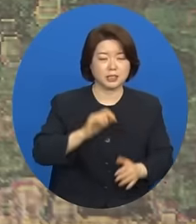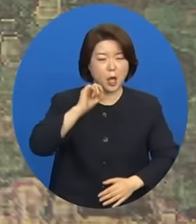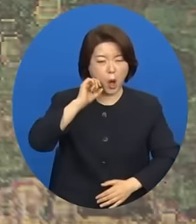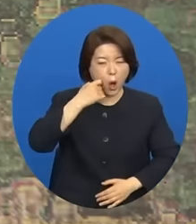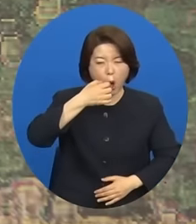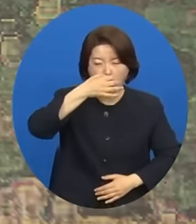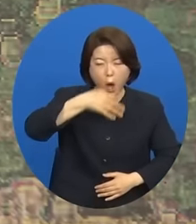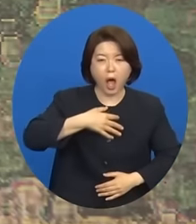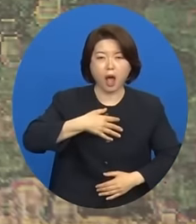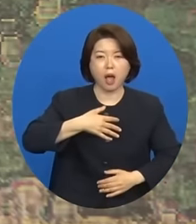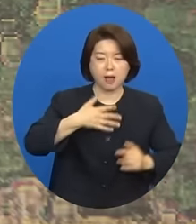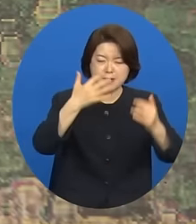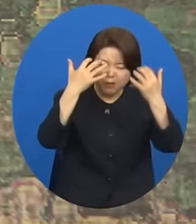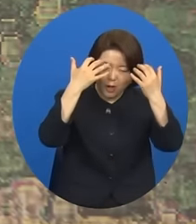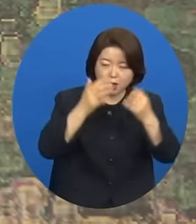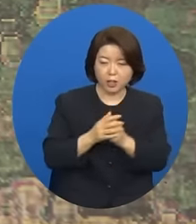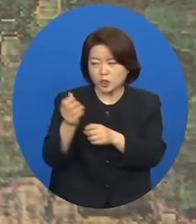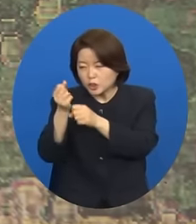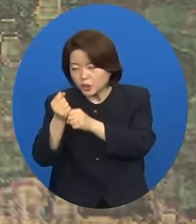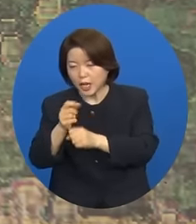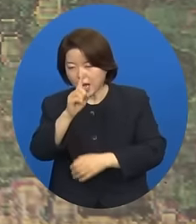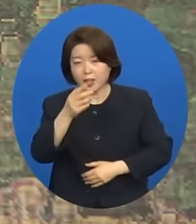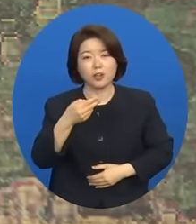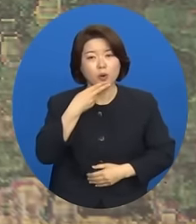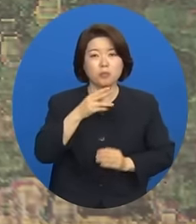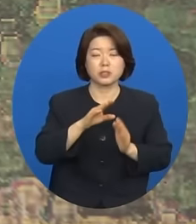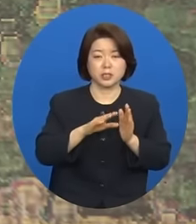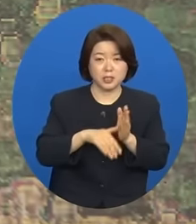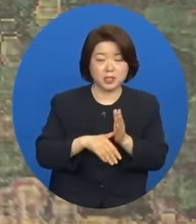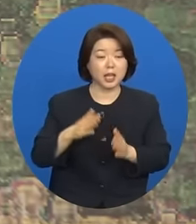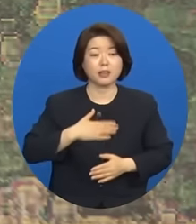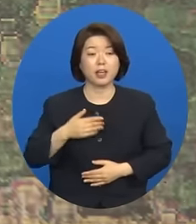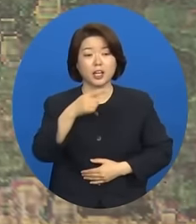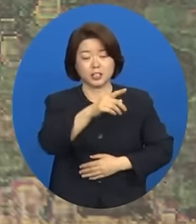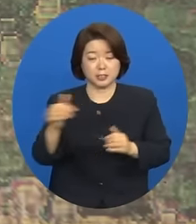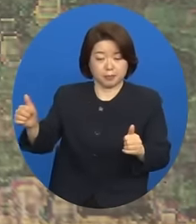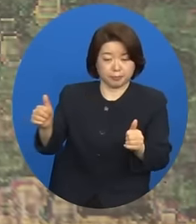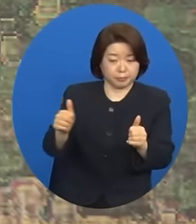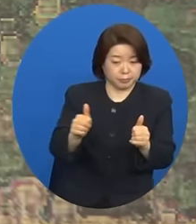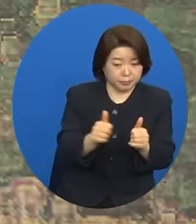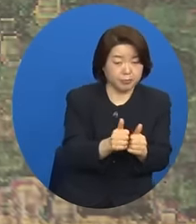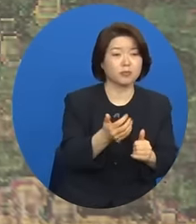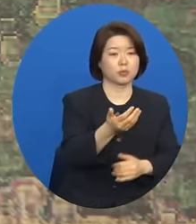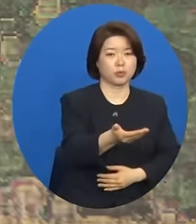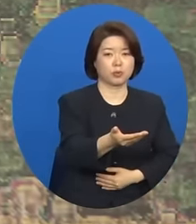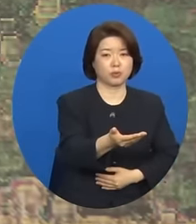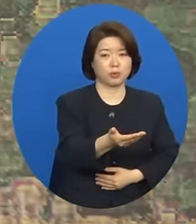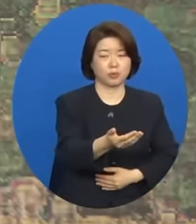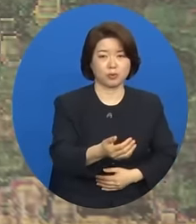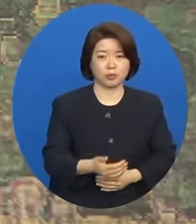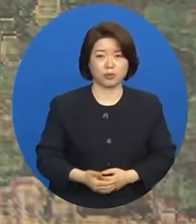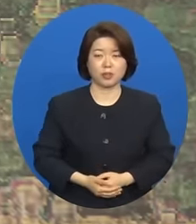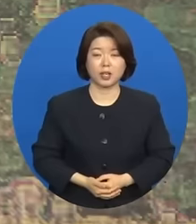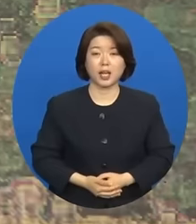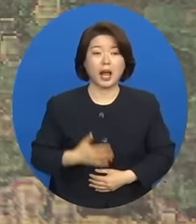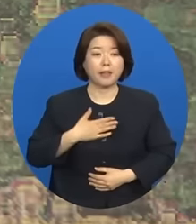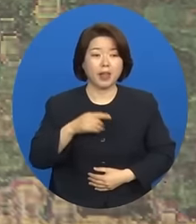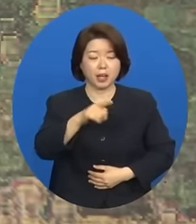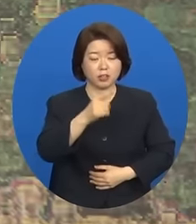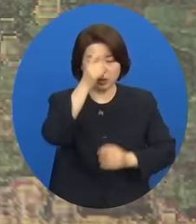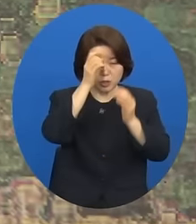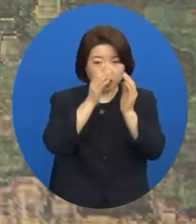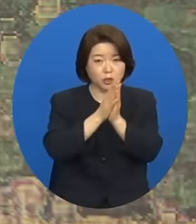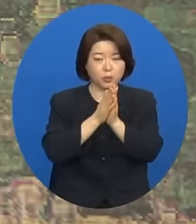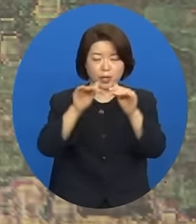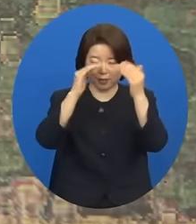때 의지할 사람 없을 때 내가 너의 늘 곁에 계셔줬어. 내가 너의 기도에